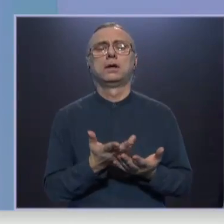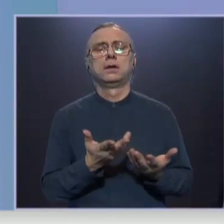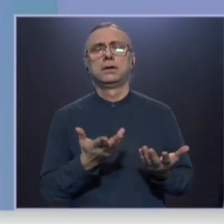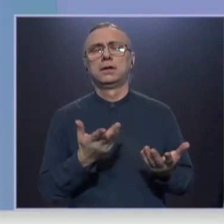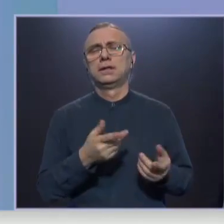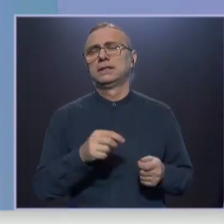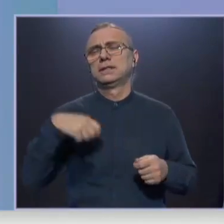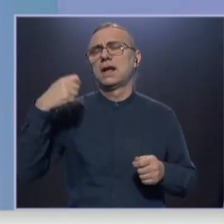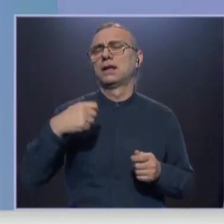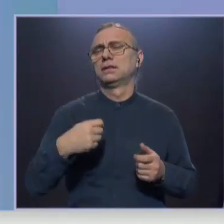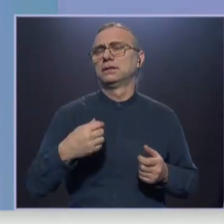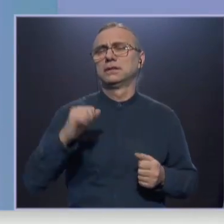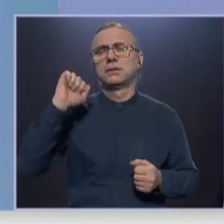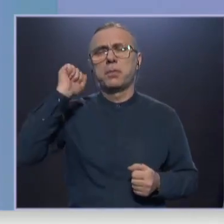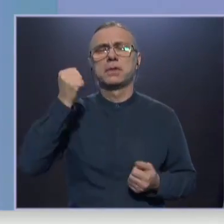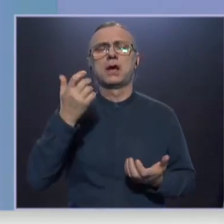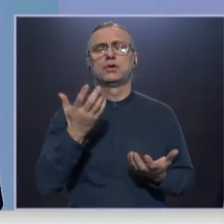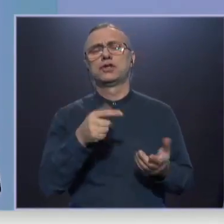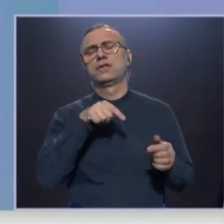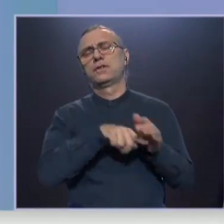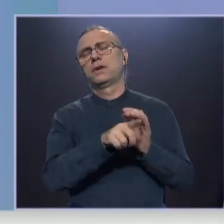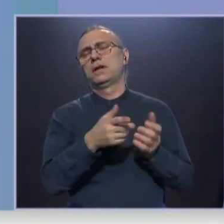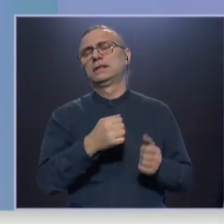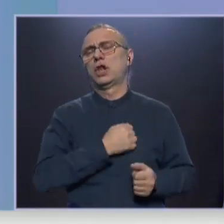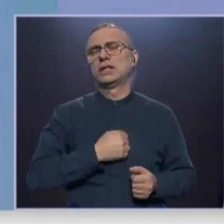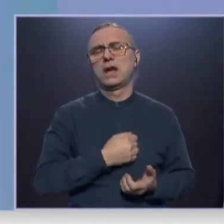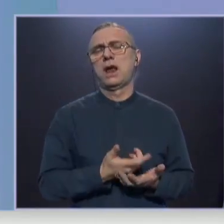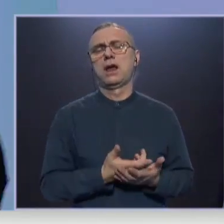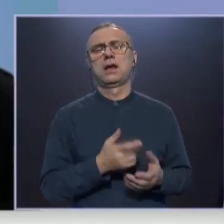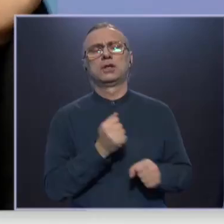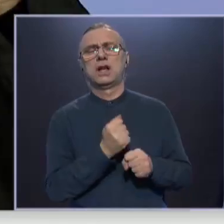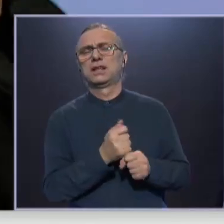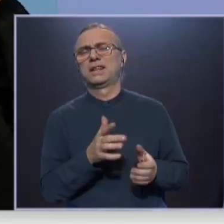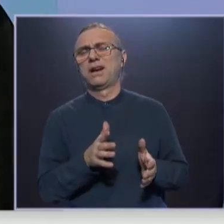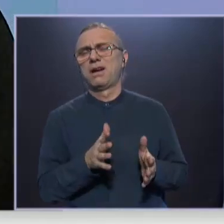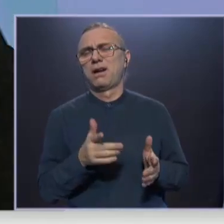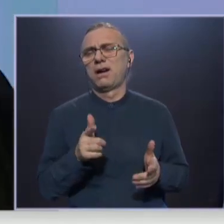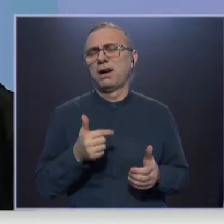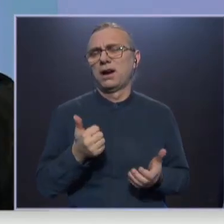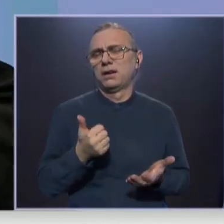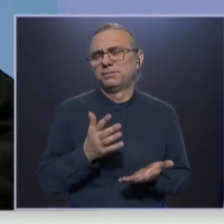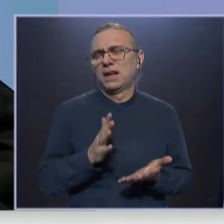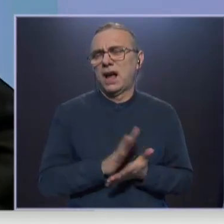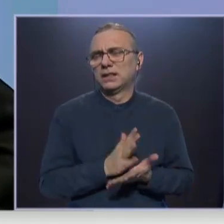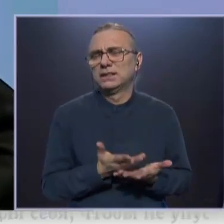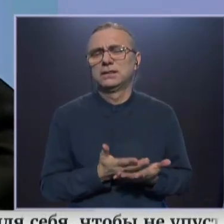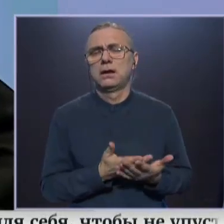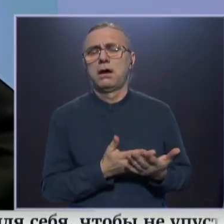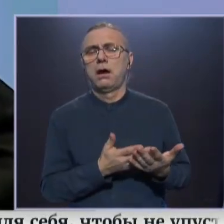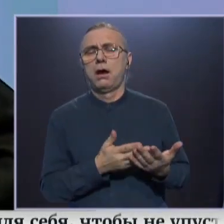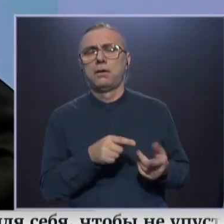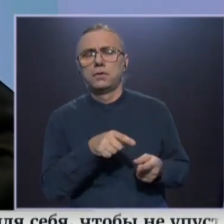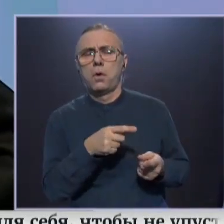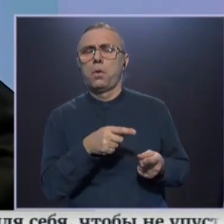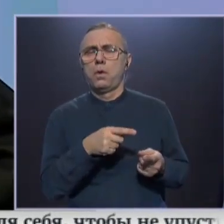Снять какое-нибудь яркое запоминающее злодея, да, какую-нибудь гадость, и это будут обсуждать все кинокритики. Но ты просто съехал, ты